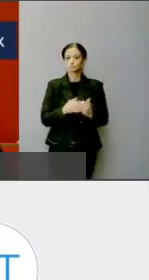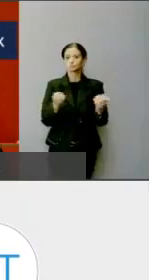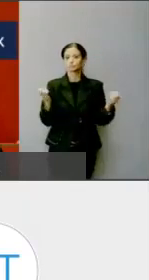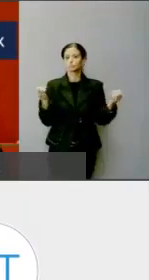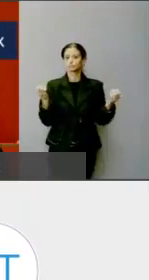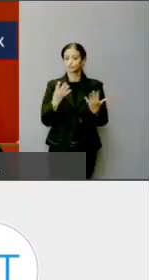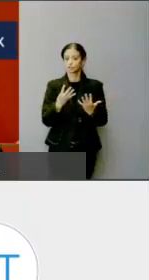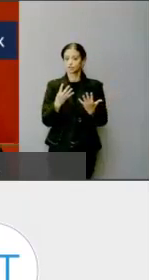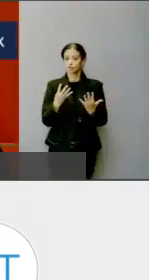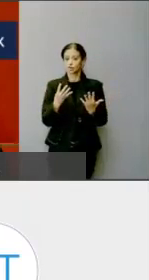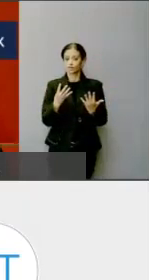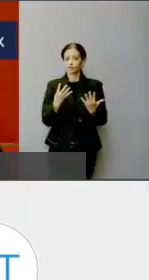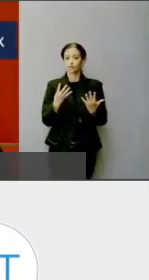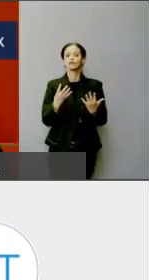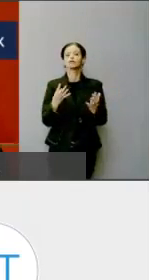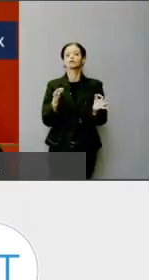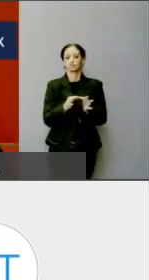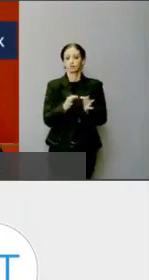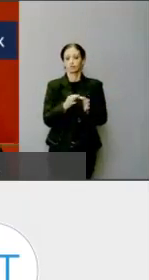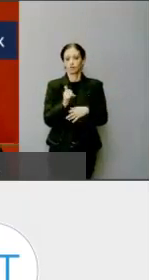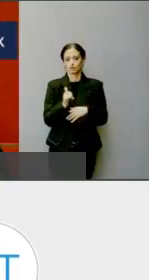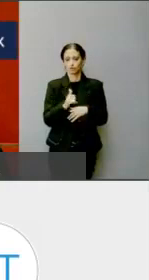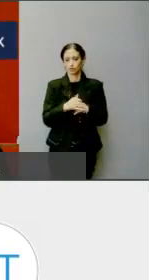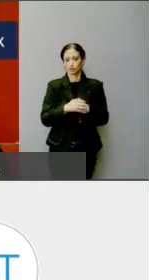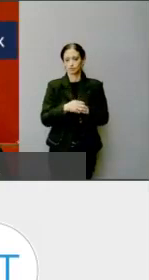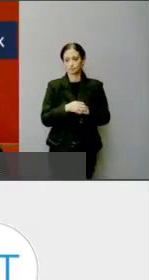19 favorevole